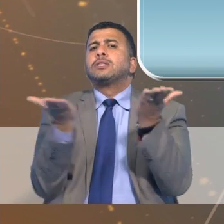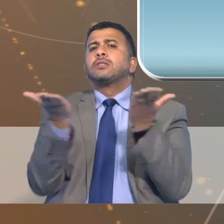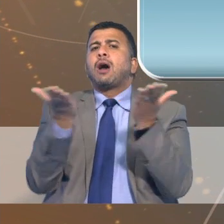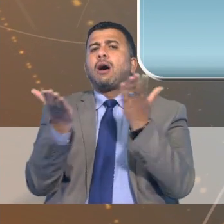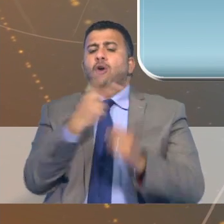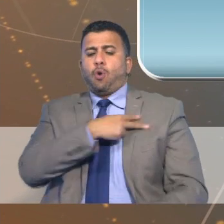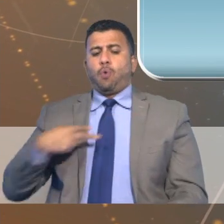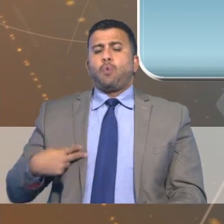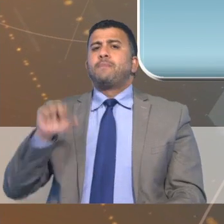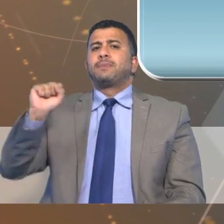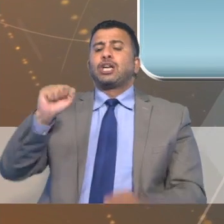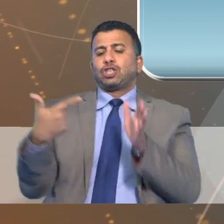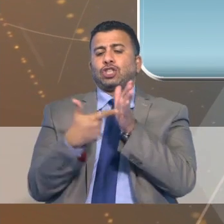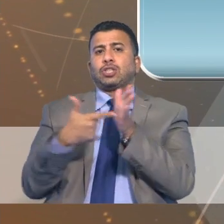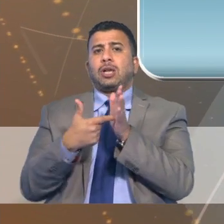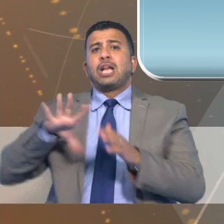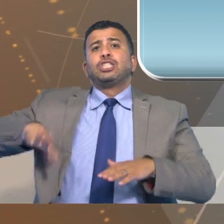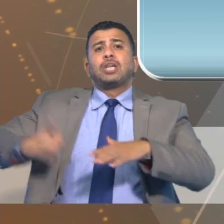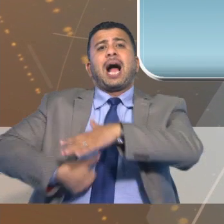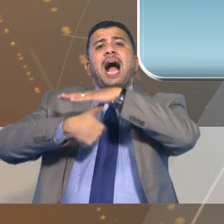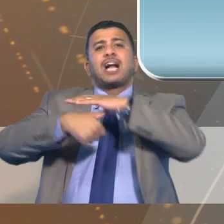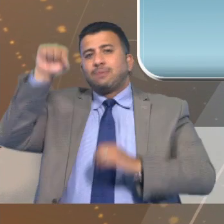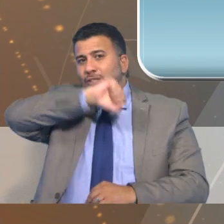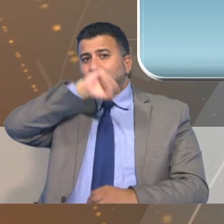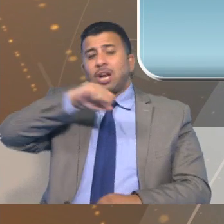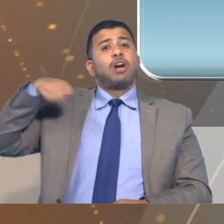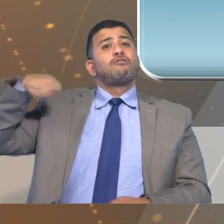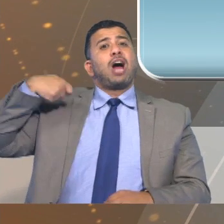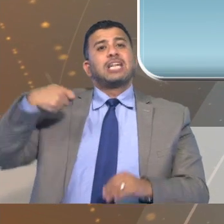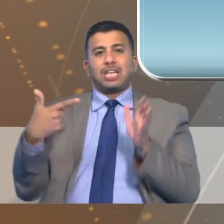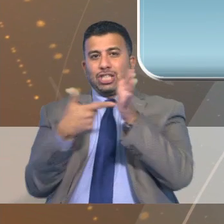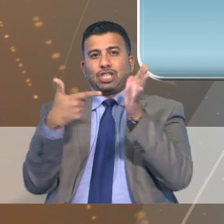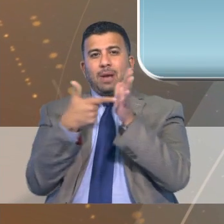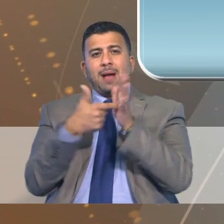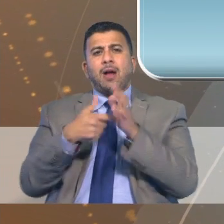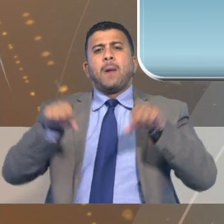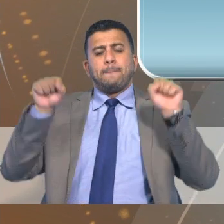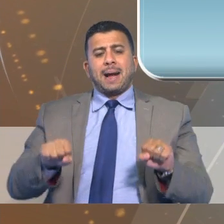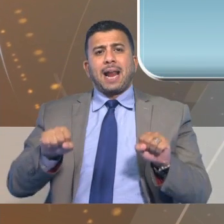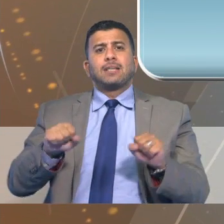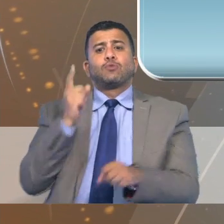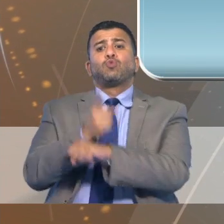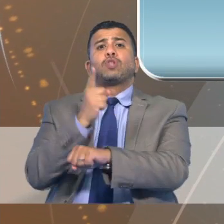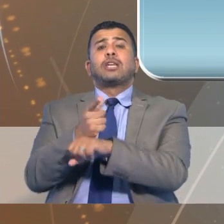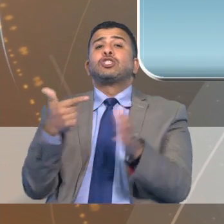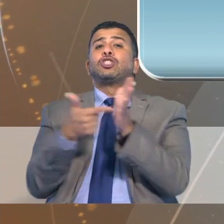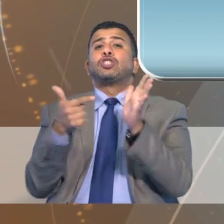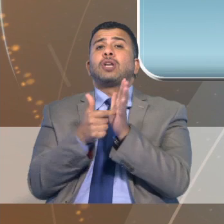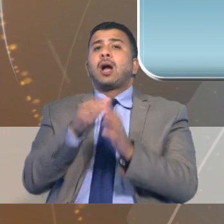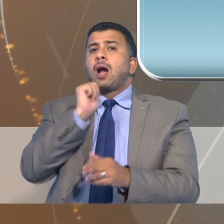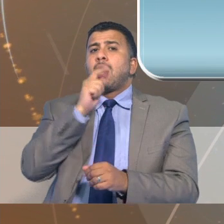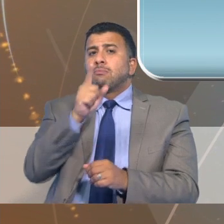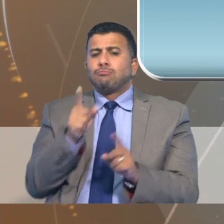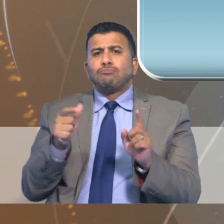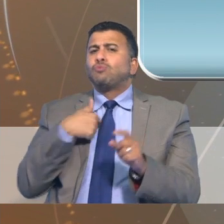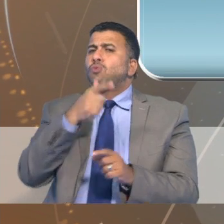ملكيتها للحكومة. ويكون صاحب السمو حاكم الشارقة رئيسا للجامعة ورئيسا لمجلس الأمناء، وله أن يخول